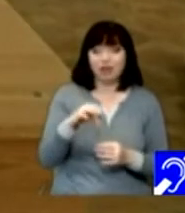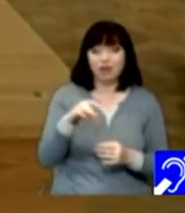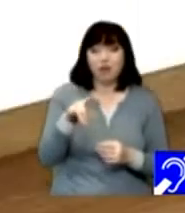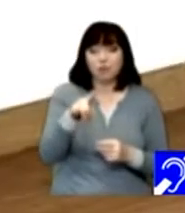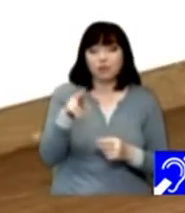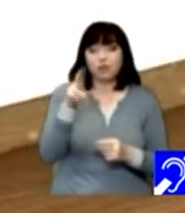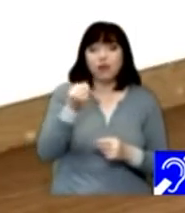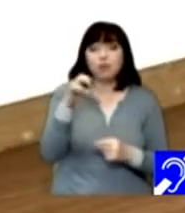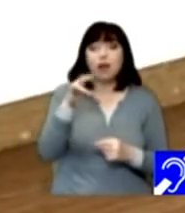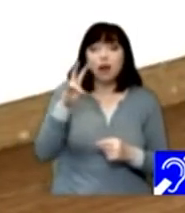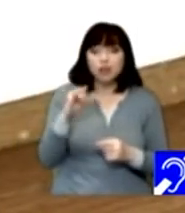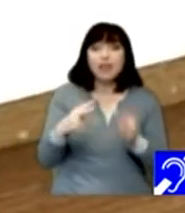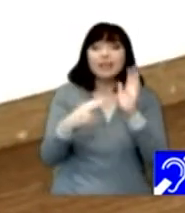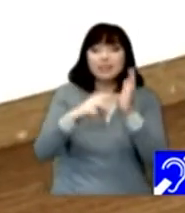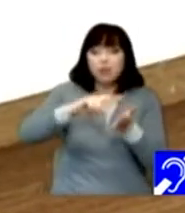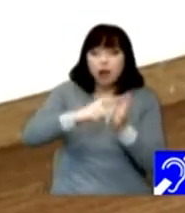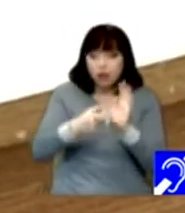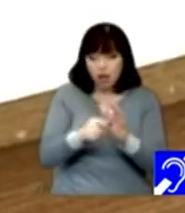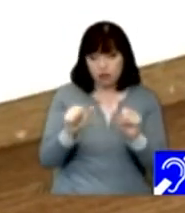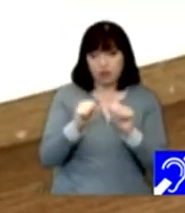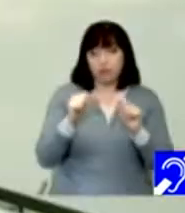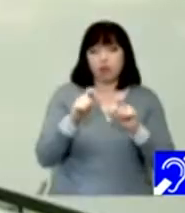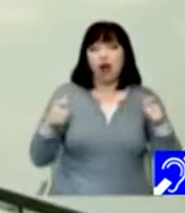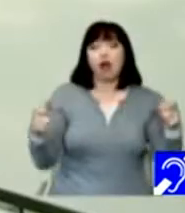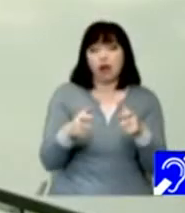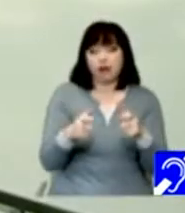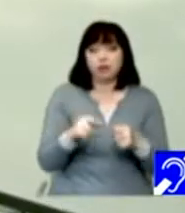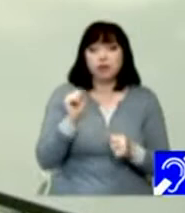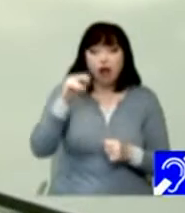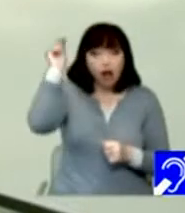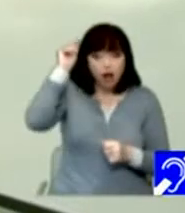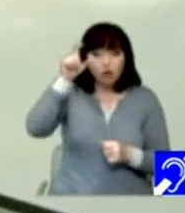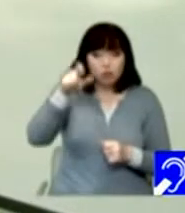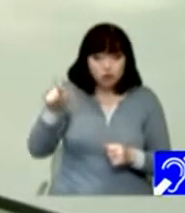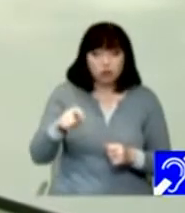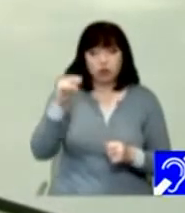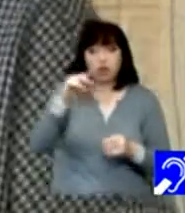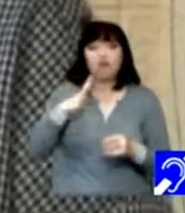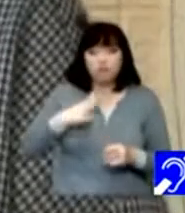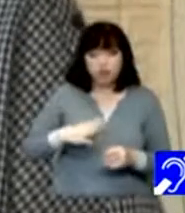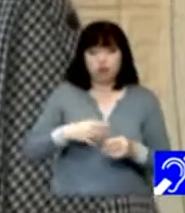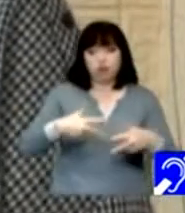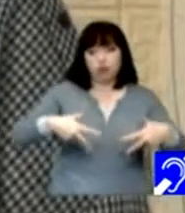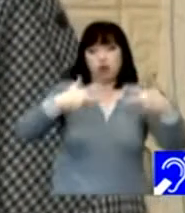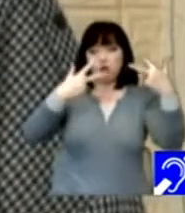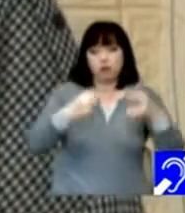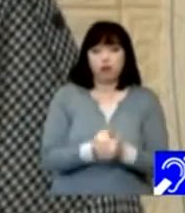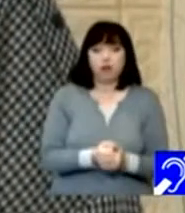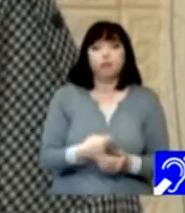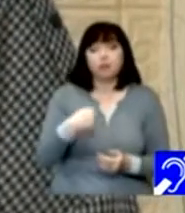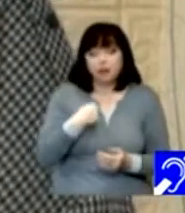Natalia Dadiane, 7 clase au intrat în carantină, iar elevii învață de la distanță. Desigur